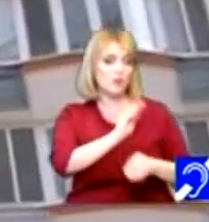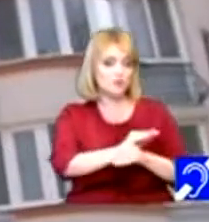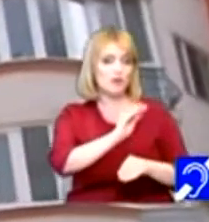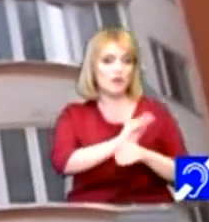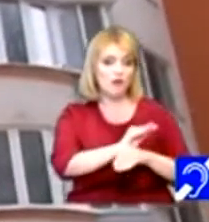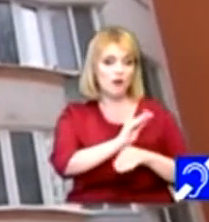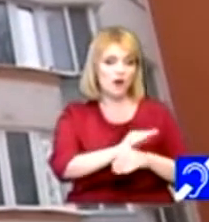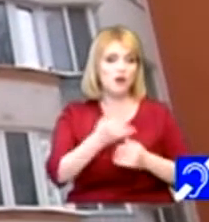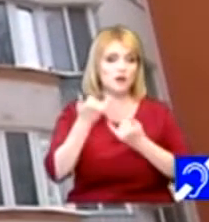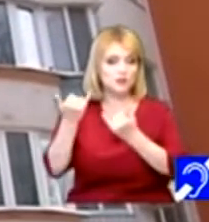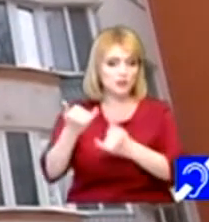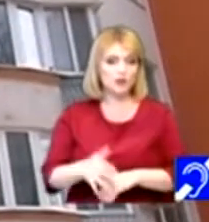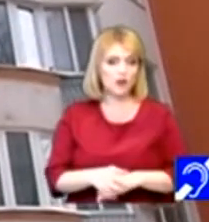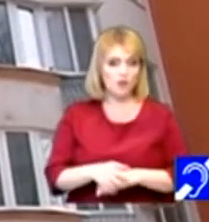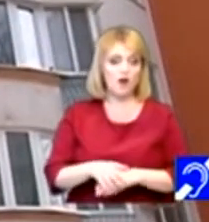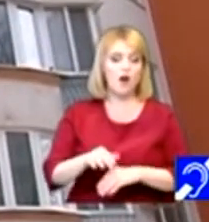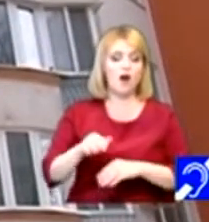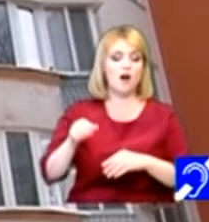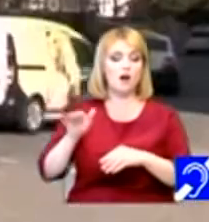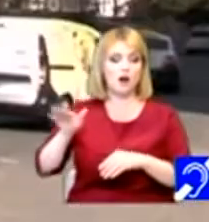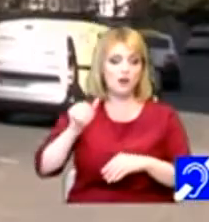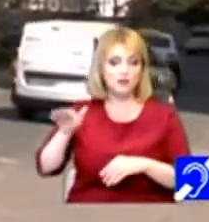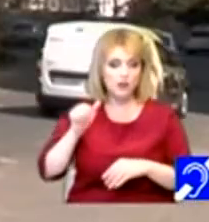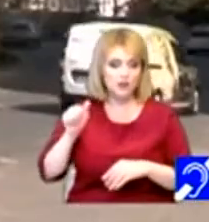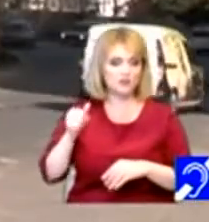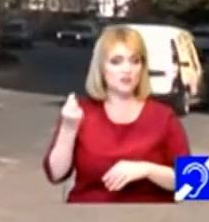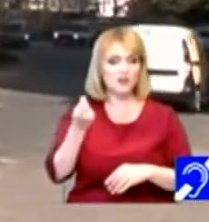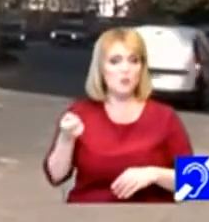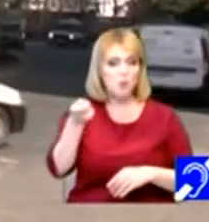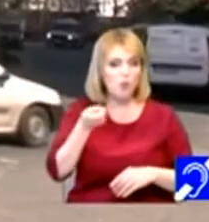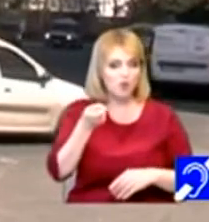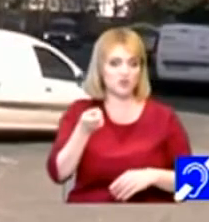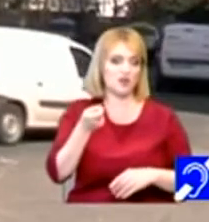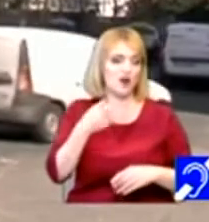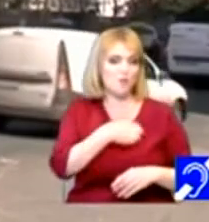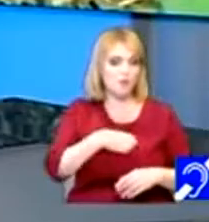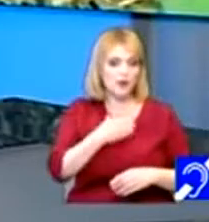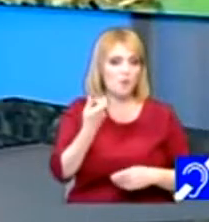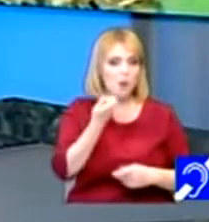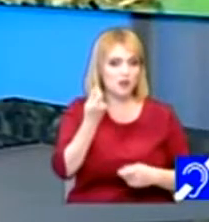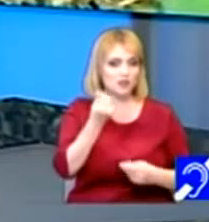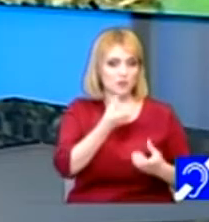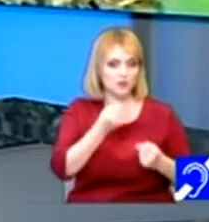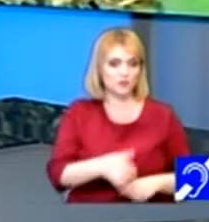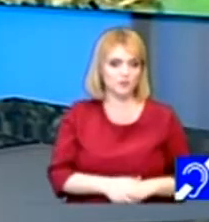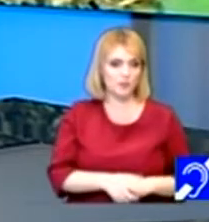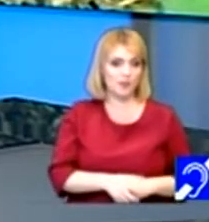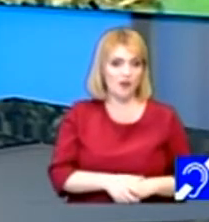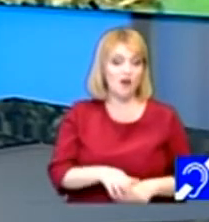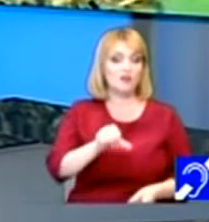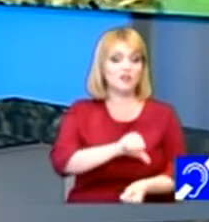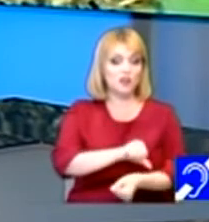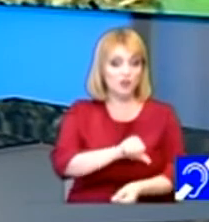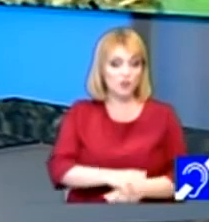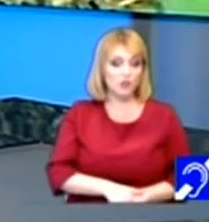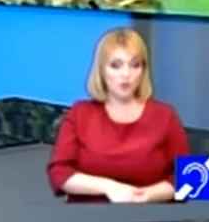că dau închirie spațiile pe bani puțini, cauzând pierderi de milioane de lei la bugetul public. Substanțe etnobotanice în